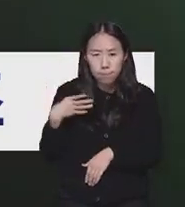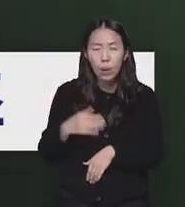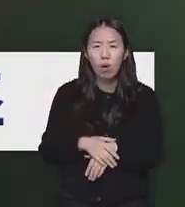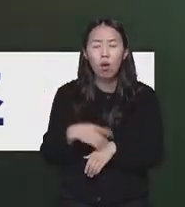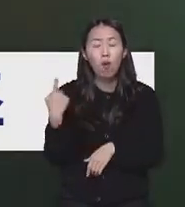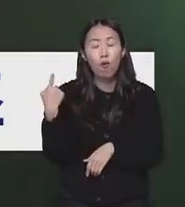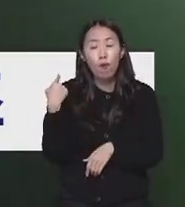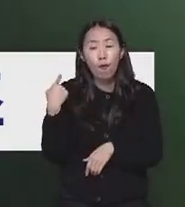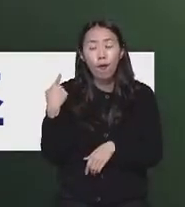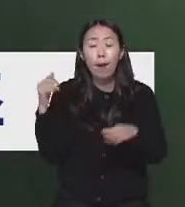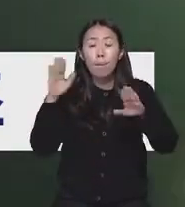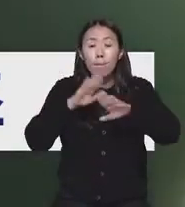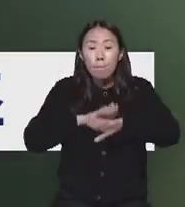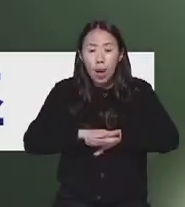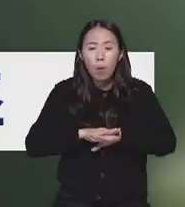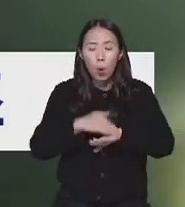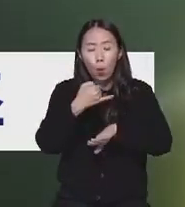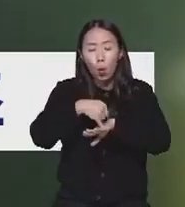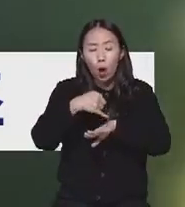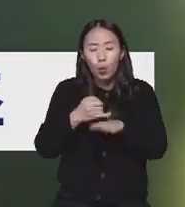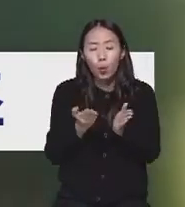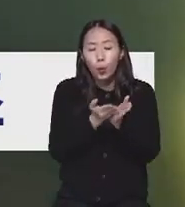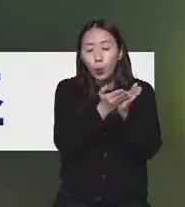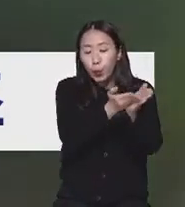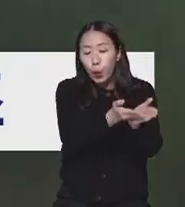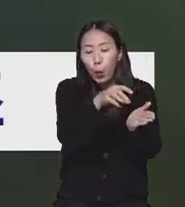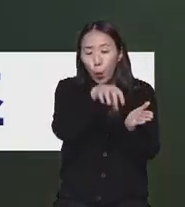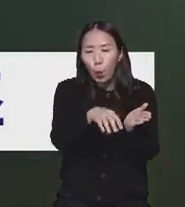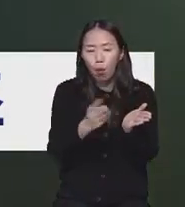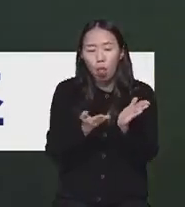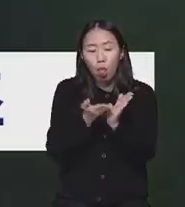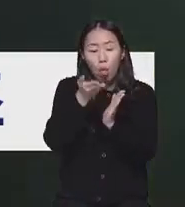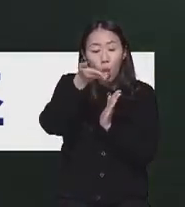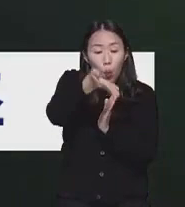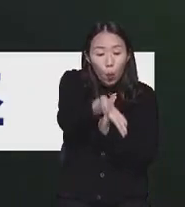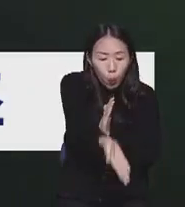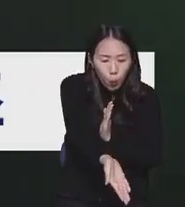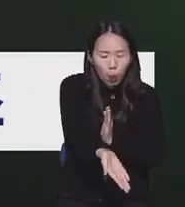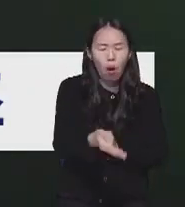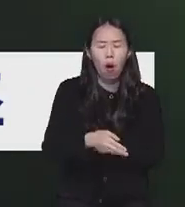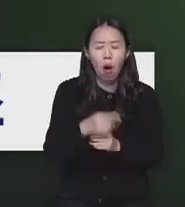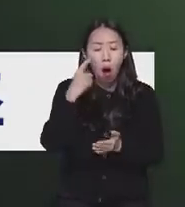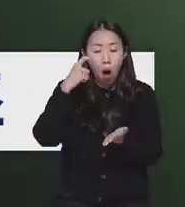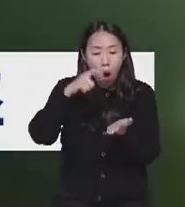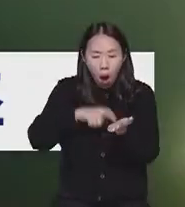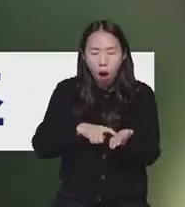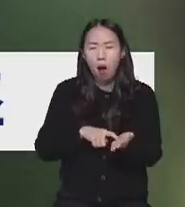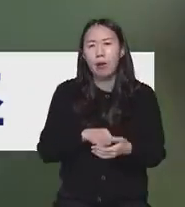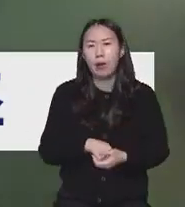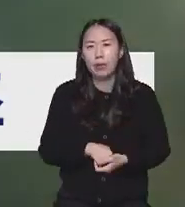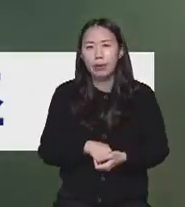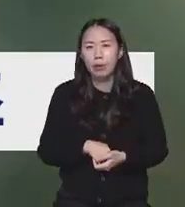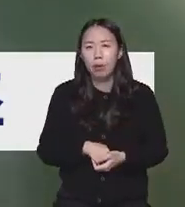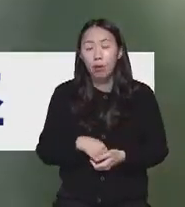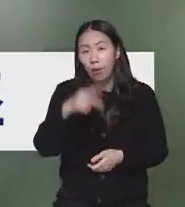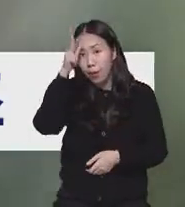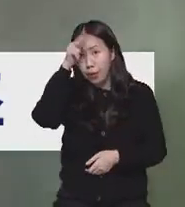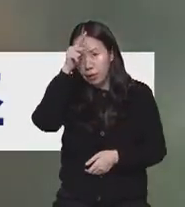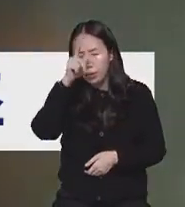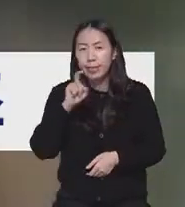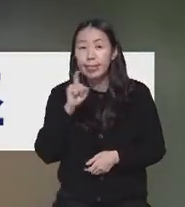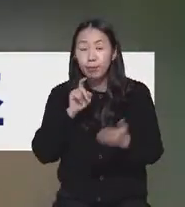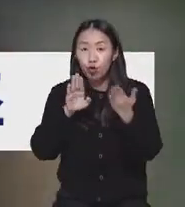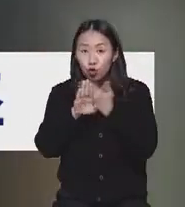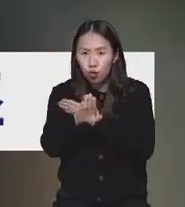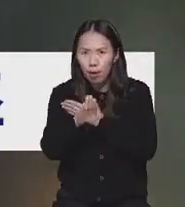8분쯤 완도군 망성리 선착장 앞 해상에서 승용차가 추락했다는 신고가 접수됐습니다. 해경은 신고받은 후 10분